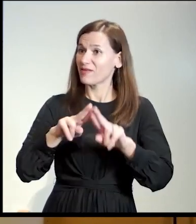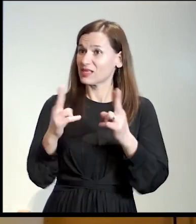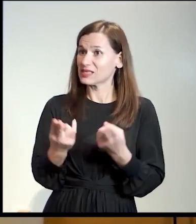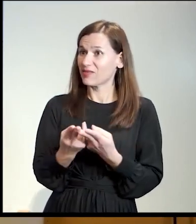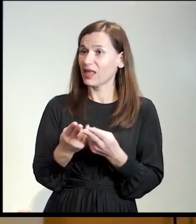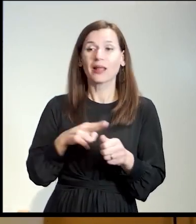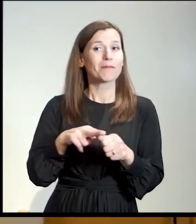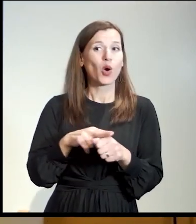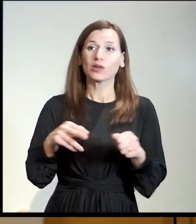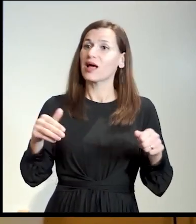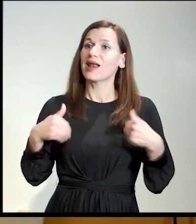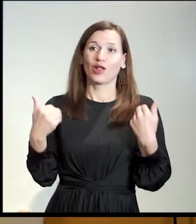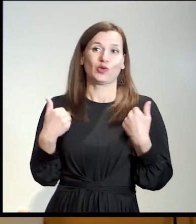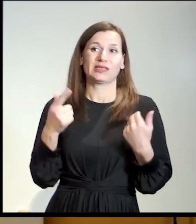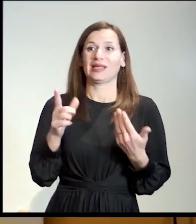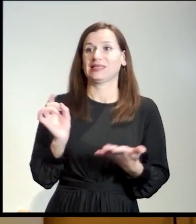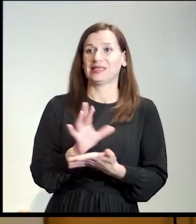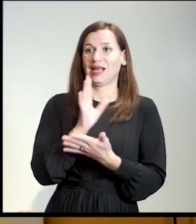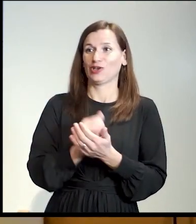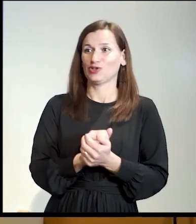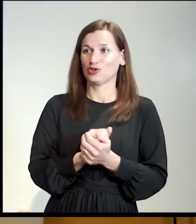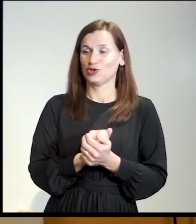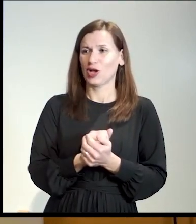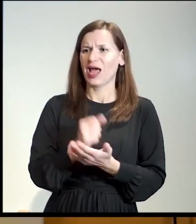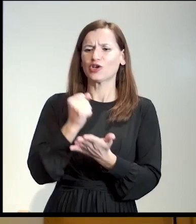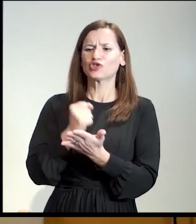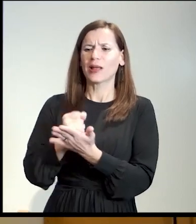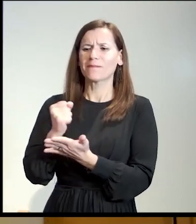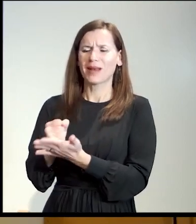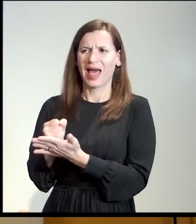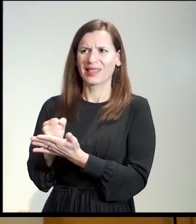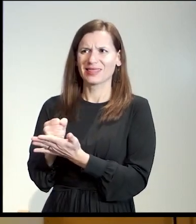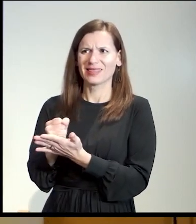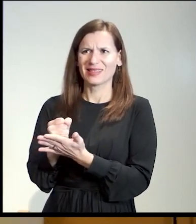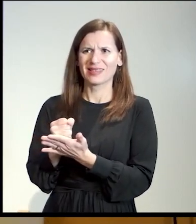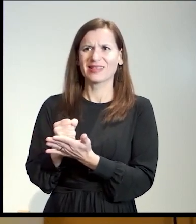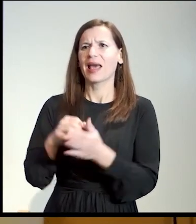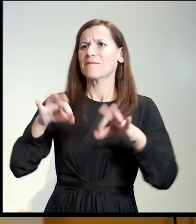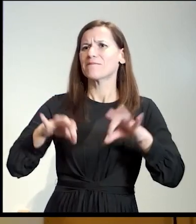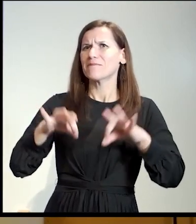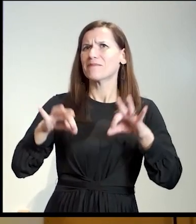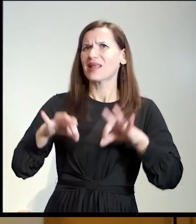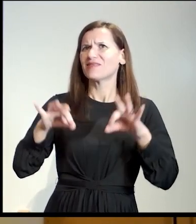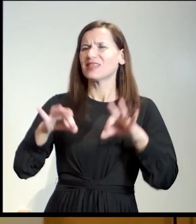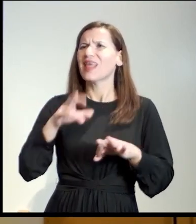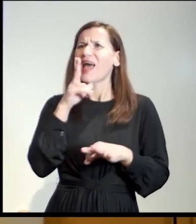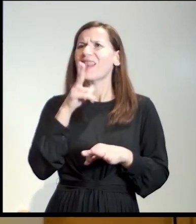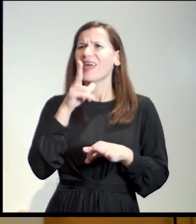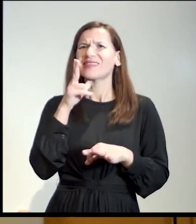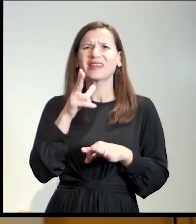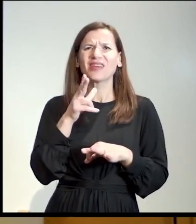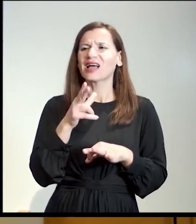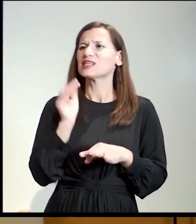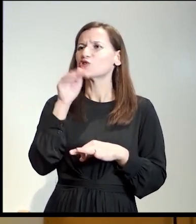poln radosti in sreče. Štempljanje risbic, barvita gentrifikacija skozi otroške